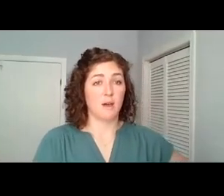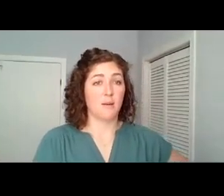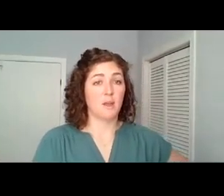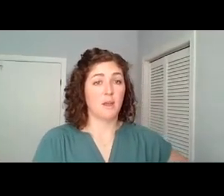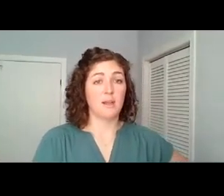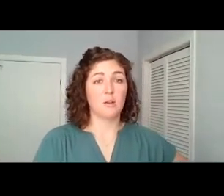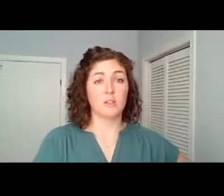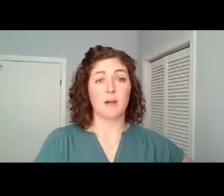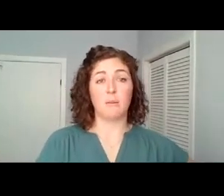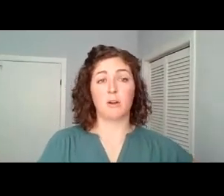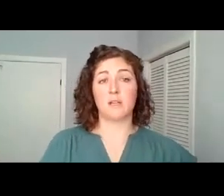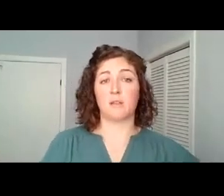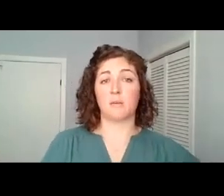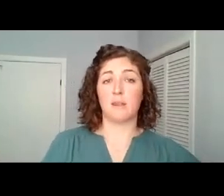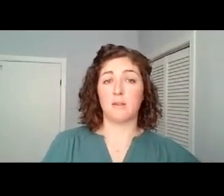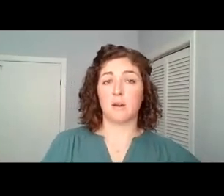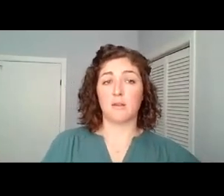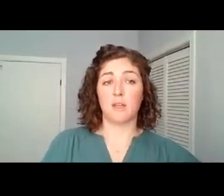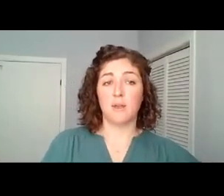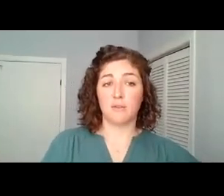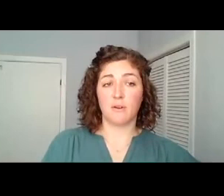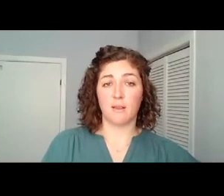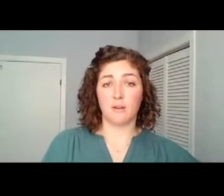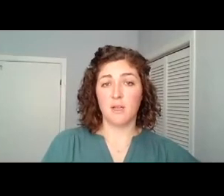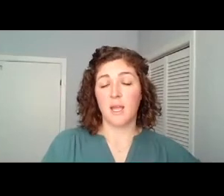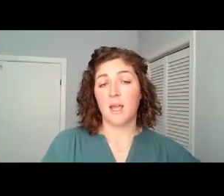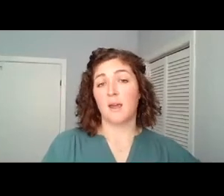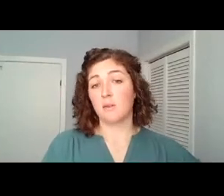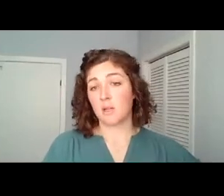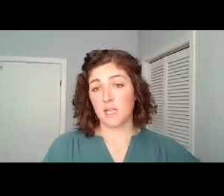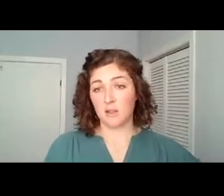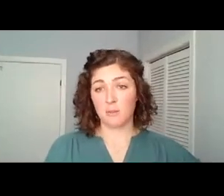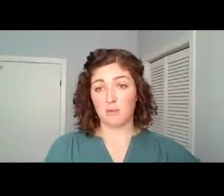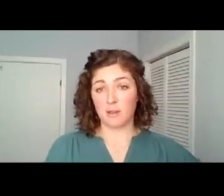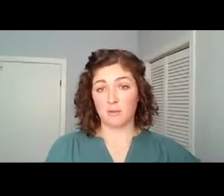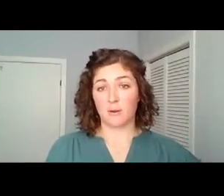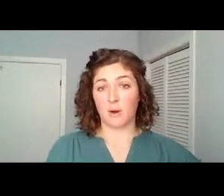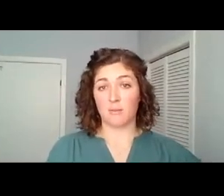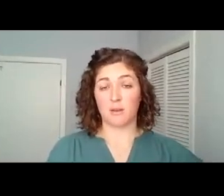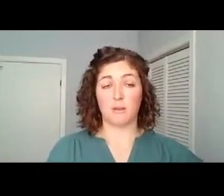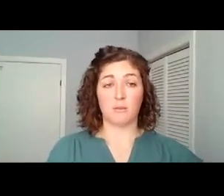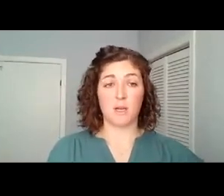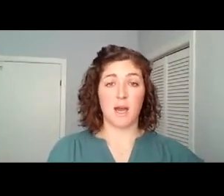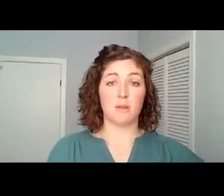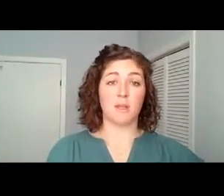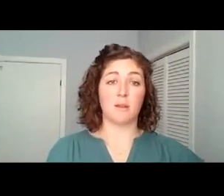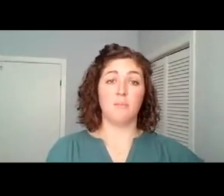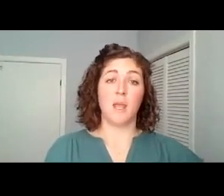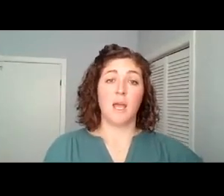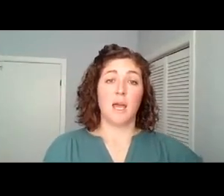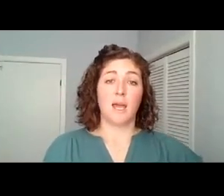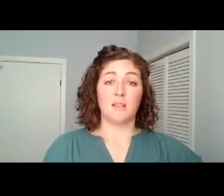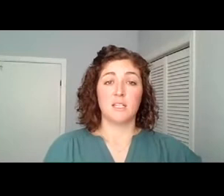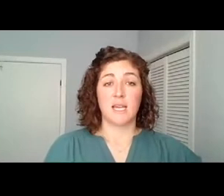Alors, les effets secondaires à long terme. Les participants aux essais continuent d'être suivis jusqu'à